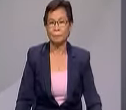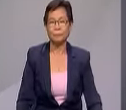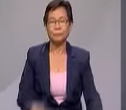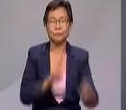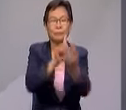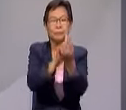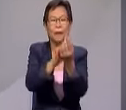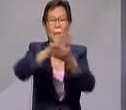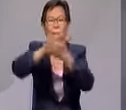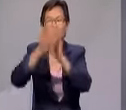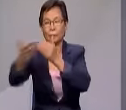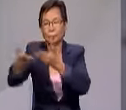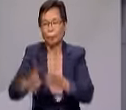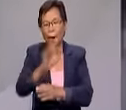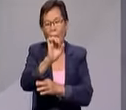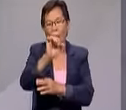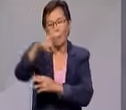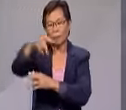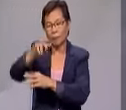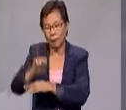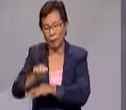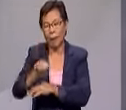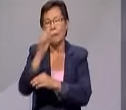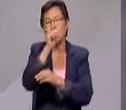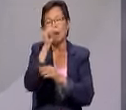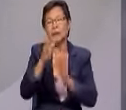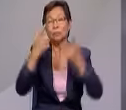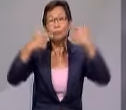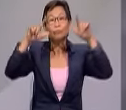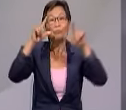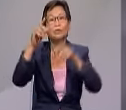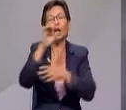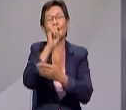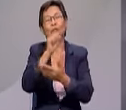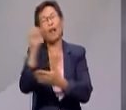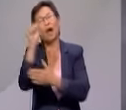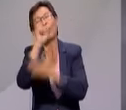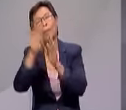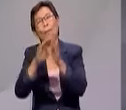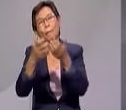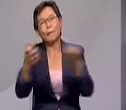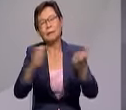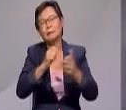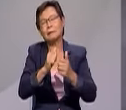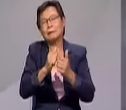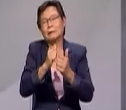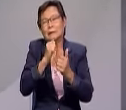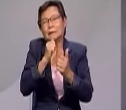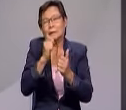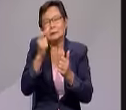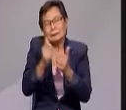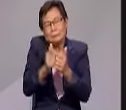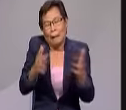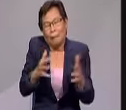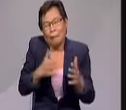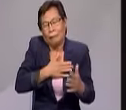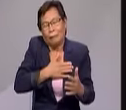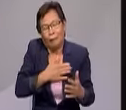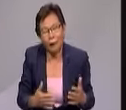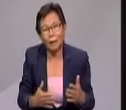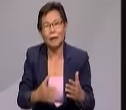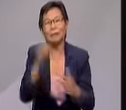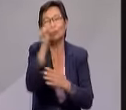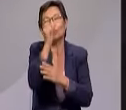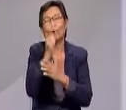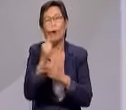Ditemui ketika menjadi tetamu Selamat Pagi Malaysia, penyanyi yang terkenal dengan lagu Berpisah Tanpa Rela itu kini dalam proses menyiapkan single